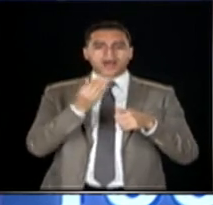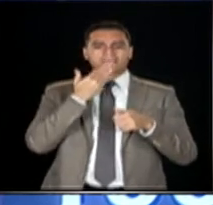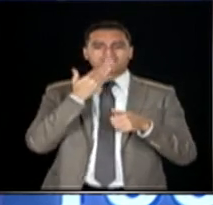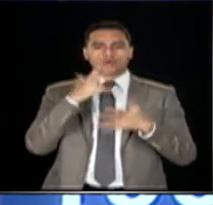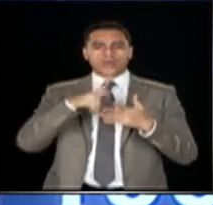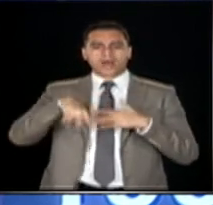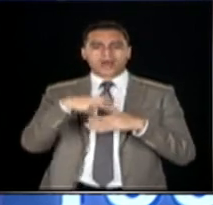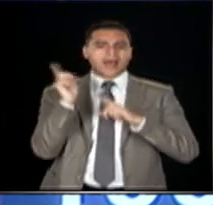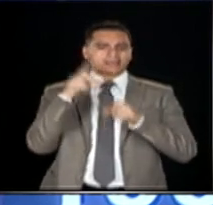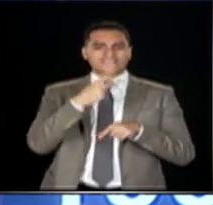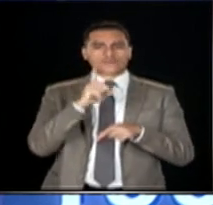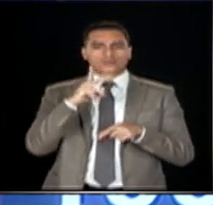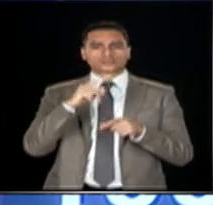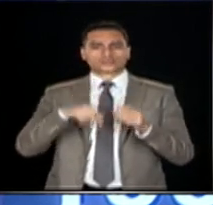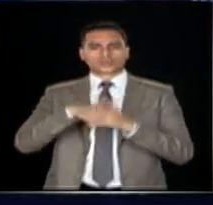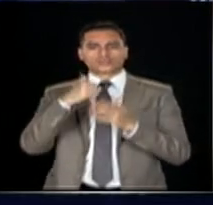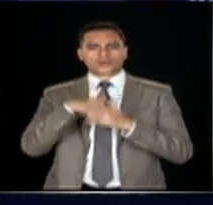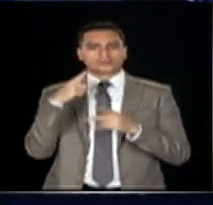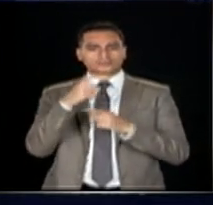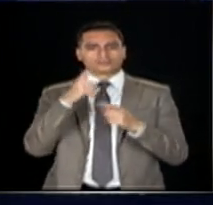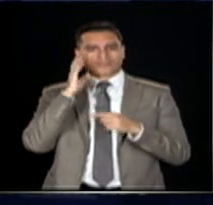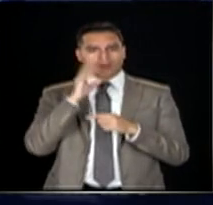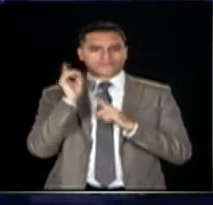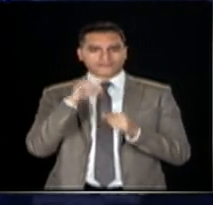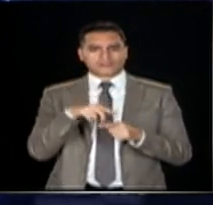لكرة القدم حتى عام